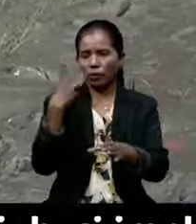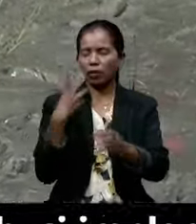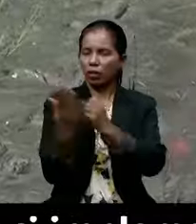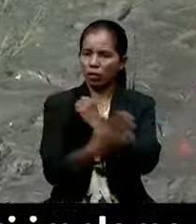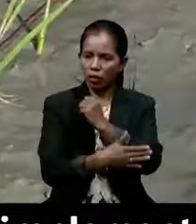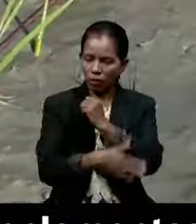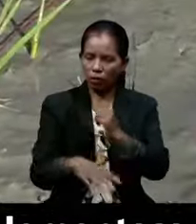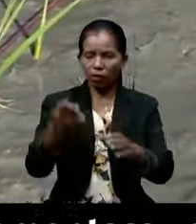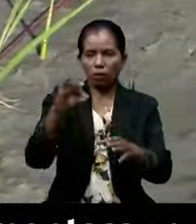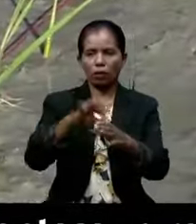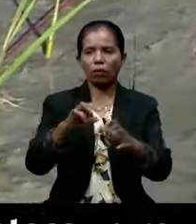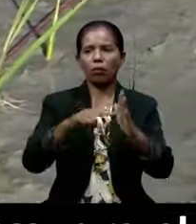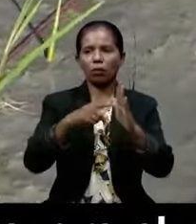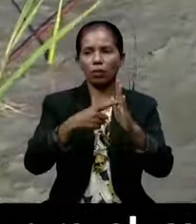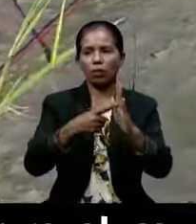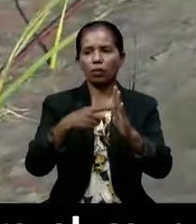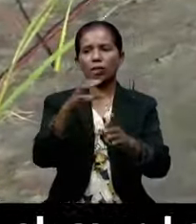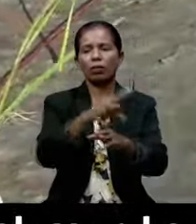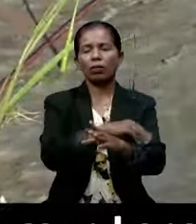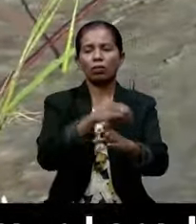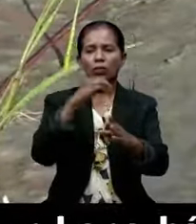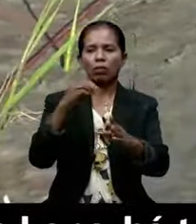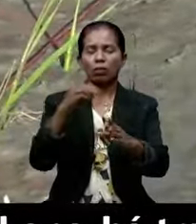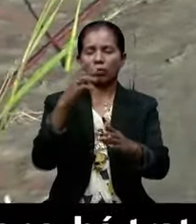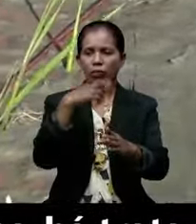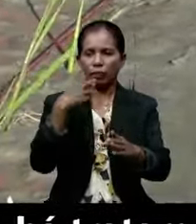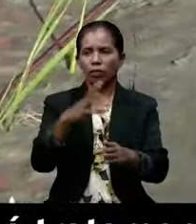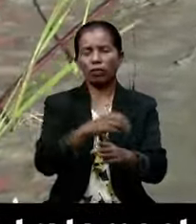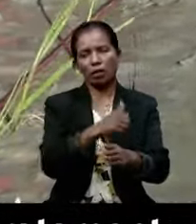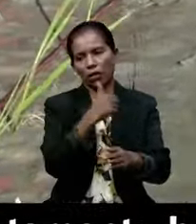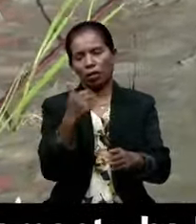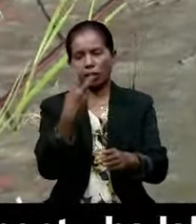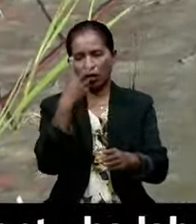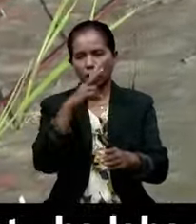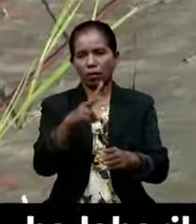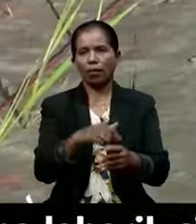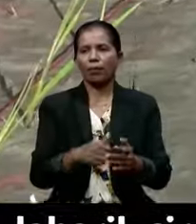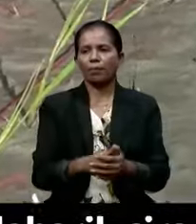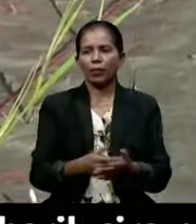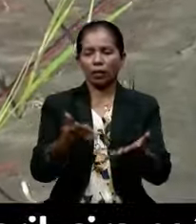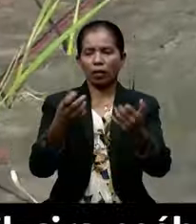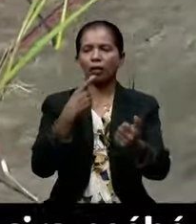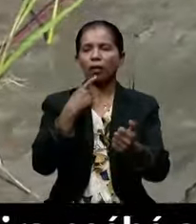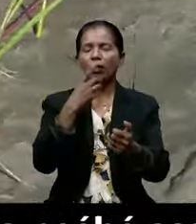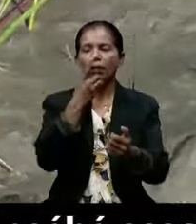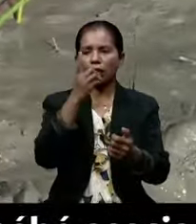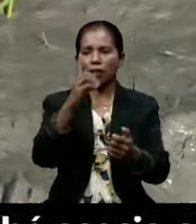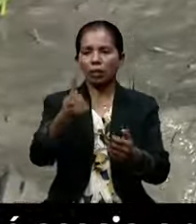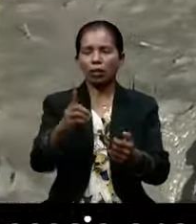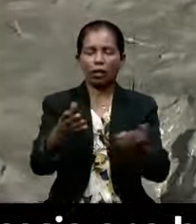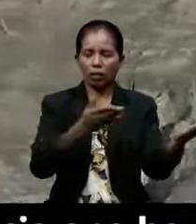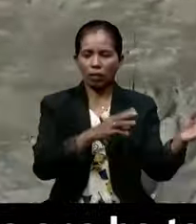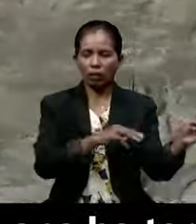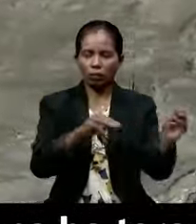agrikula, komesa ulu kosi fos, pois itaresa hare, itare fol bocelo. Akara deklara kata, itakara muda